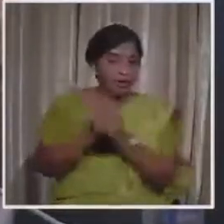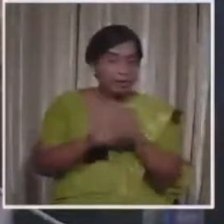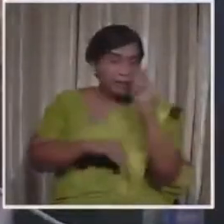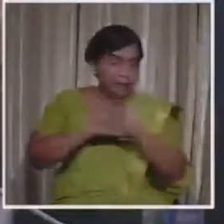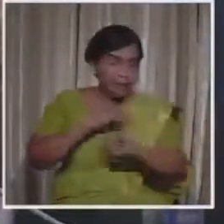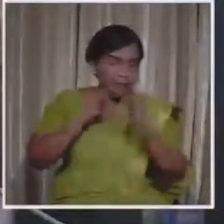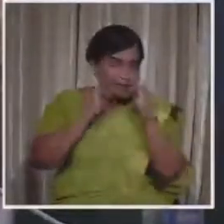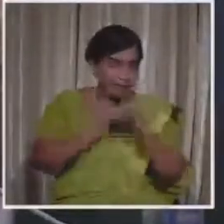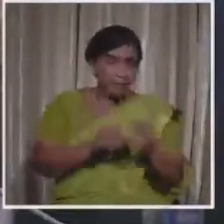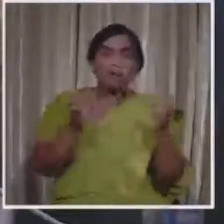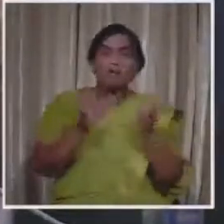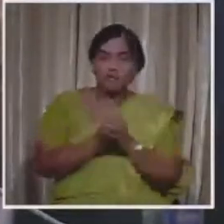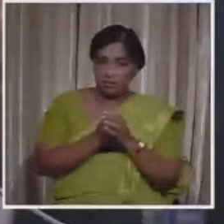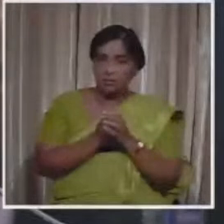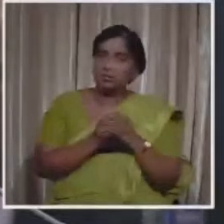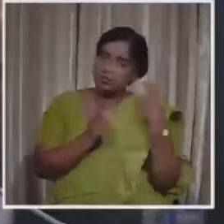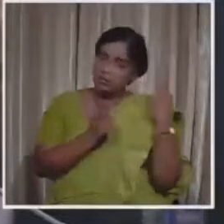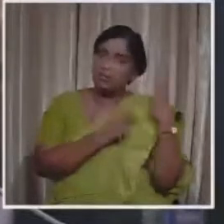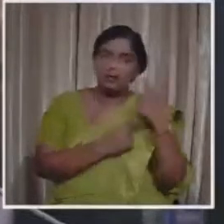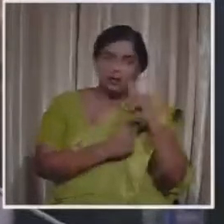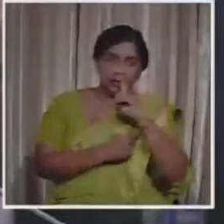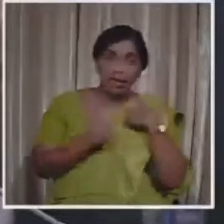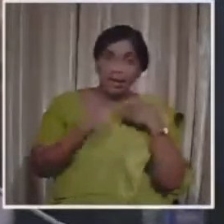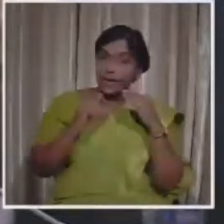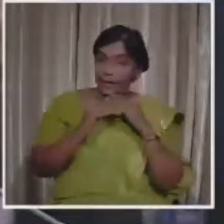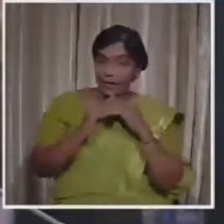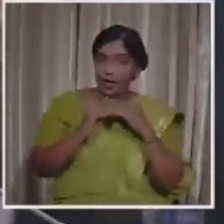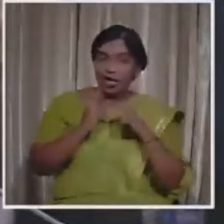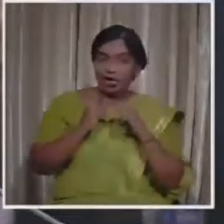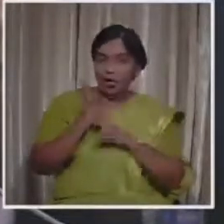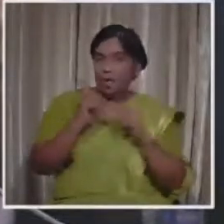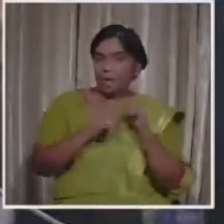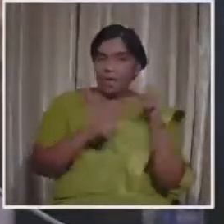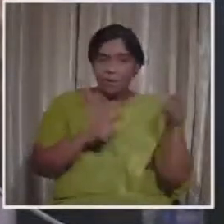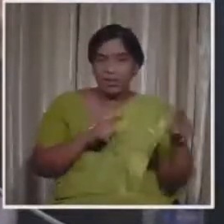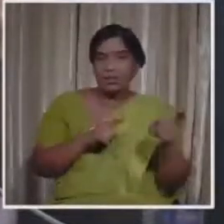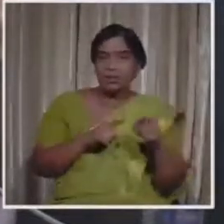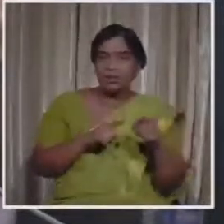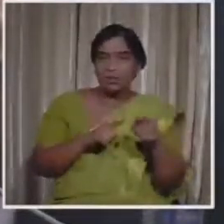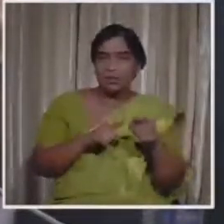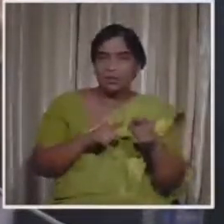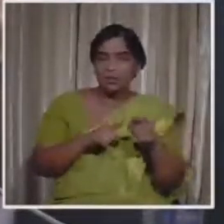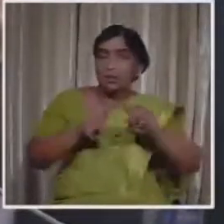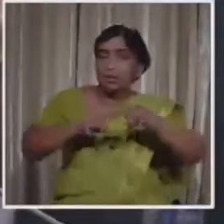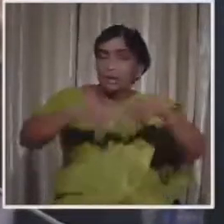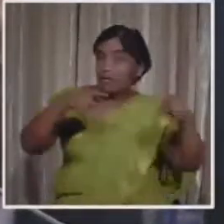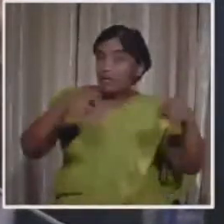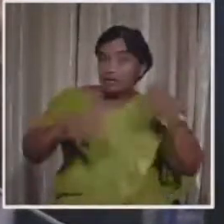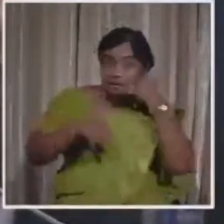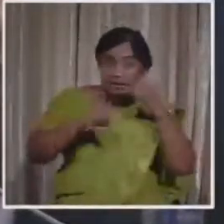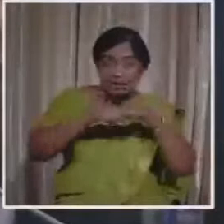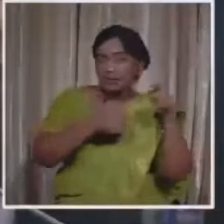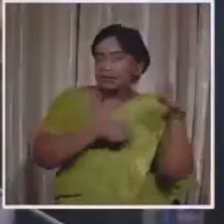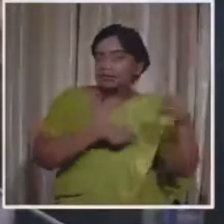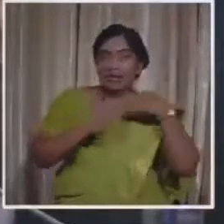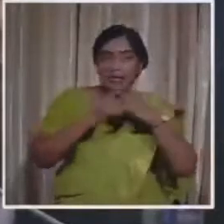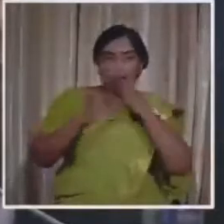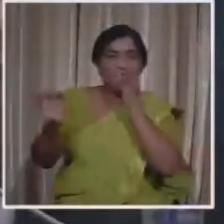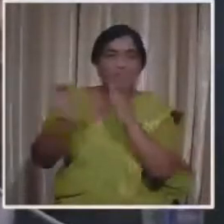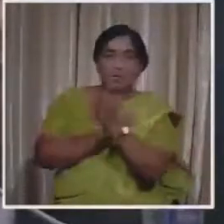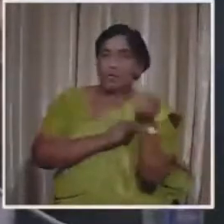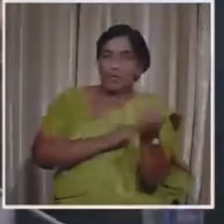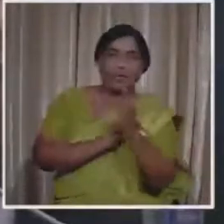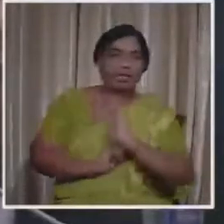संविधानात्मक कल्याण मंगे का वाक्य में मगे के दट यूएम पी के बाद ये वागे अनेको साजे पे बात कौरुत मगे के दट कह